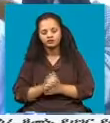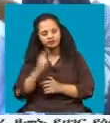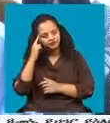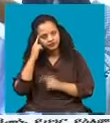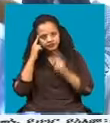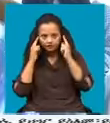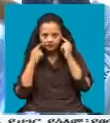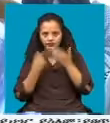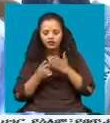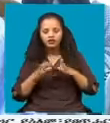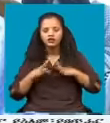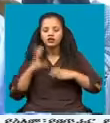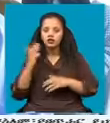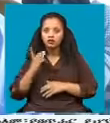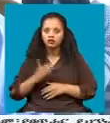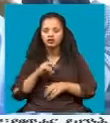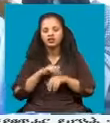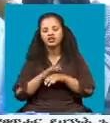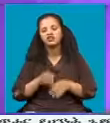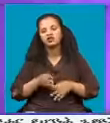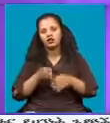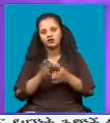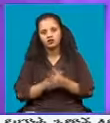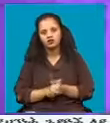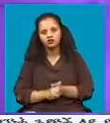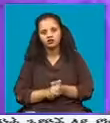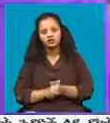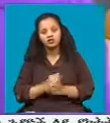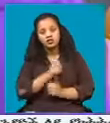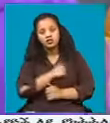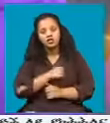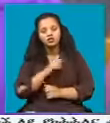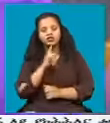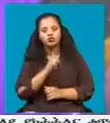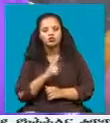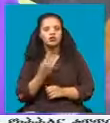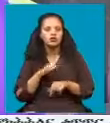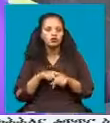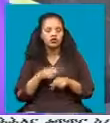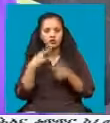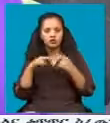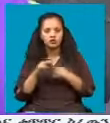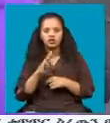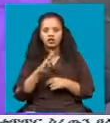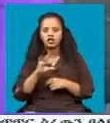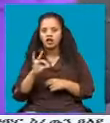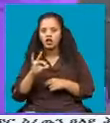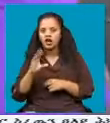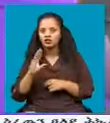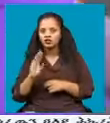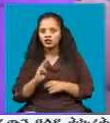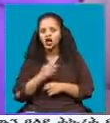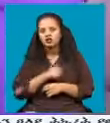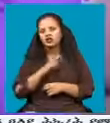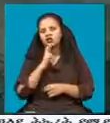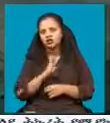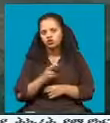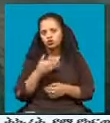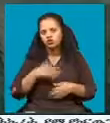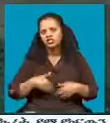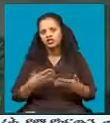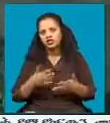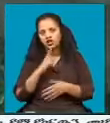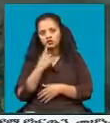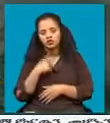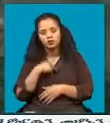በመተሳሰብ ይህን በዓል እንዲያከብር ያው መልእክትን አስተላልፋለሁ። መተዛዘን ሁሌም ነው። ነቢዩ ሰለላሁ ዐለይሂ ወሰለም አዛኝ ናቸው፣ ደግ ናቸው።